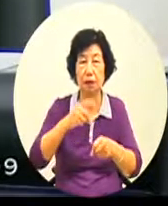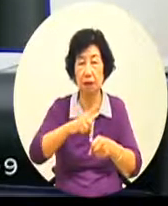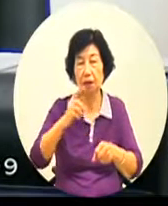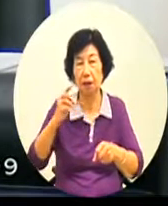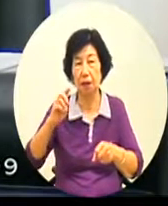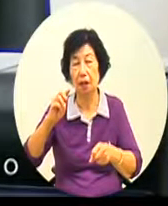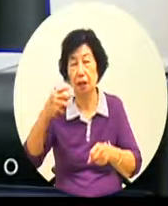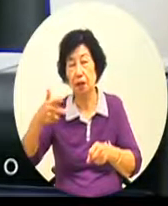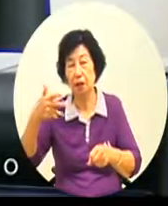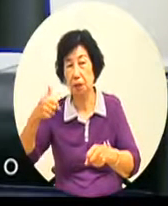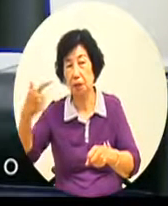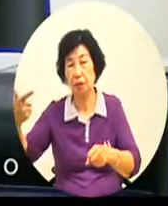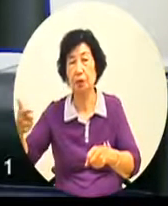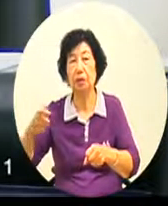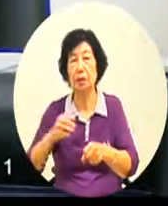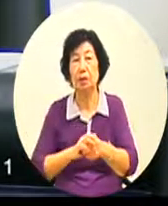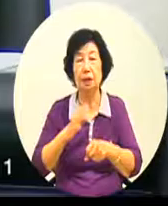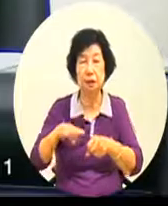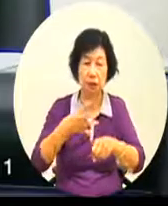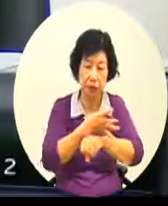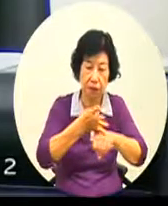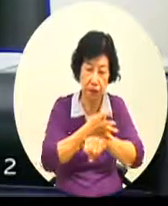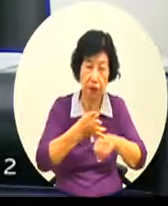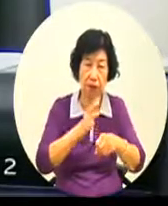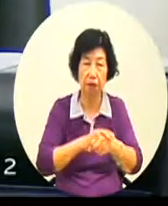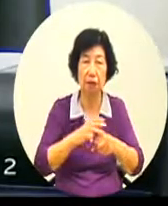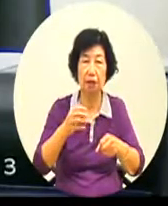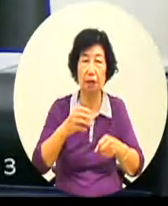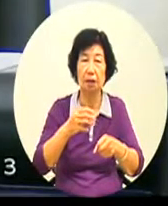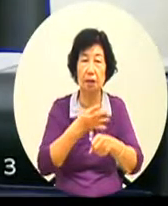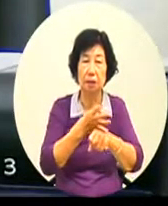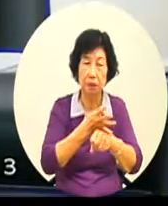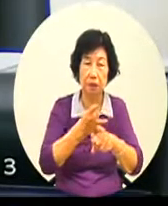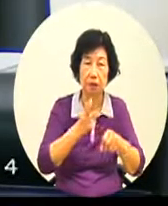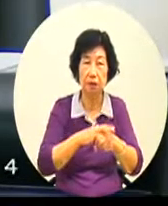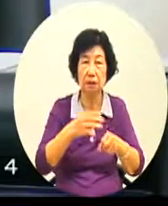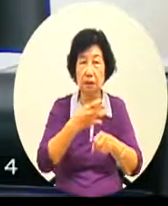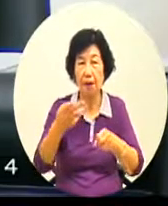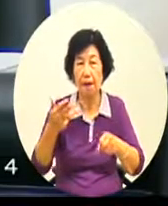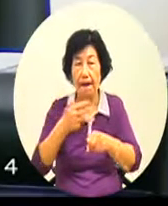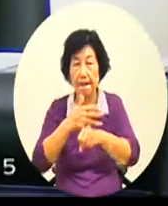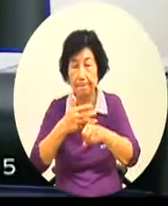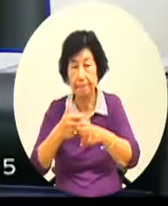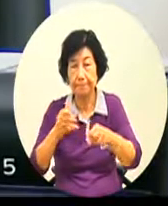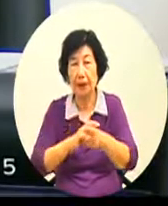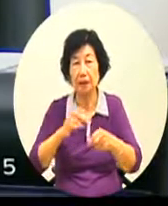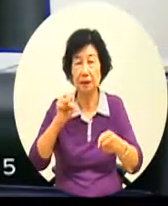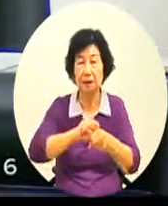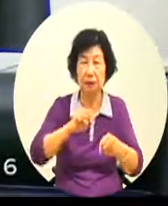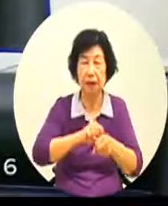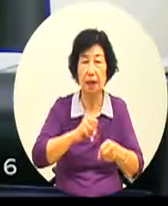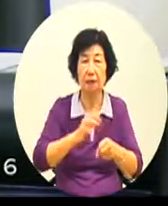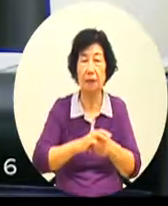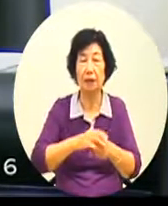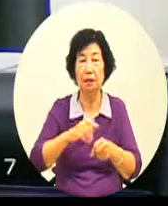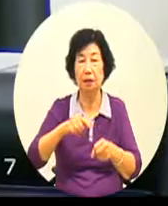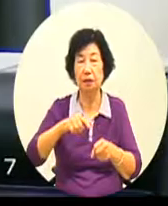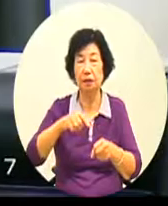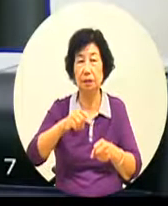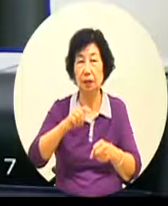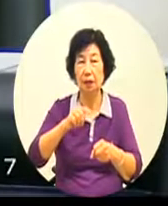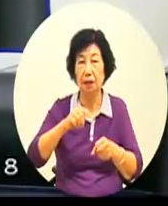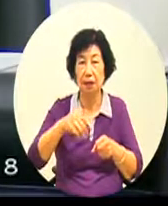是四小时的加班费，四到八是八小时的加班费，八到十二是算十二小时的加班费，这是我